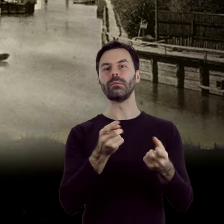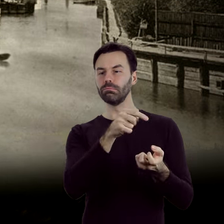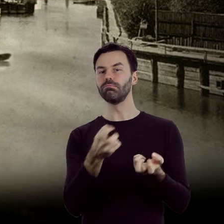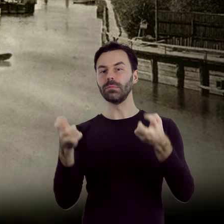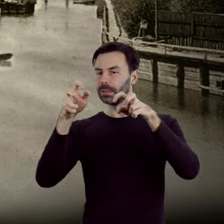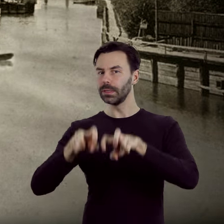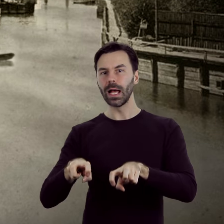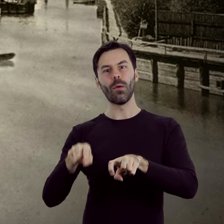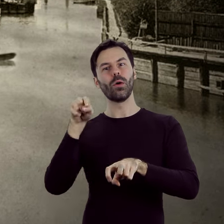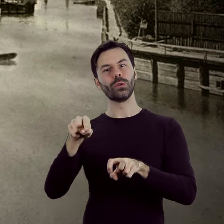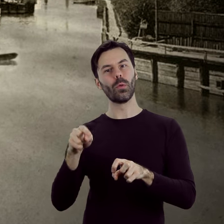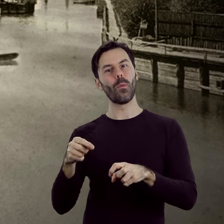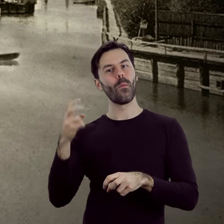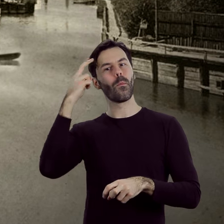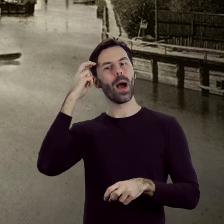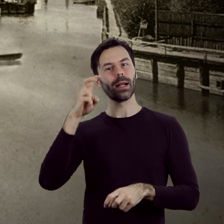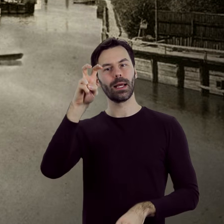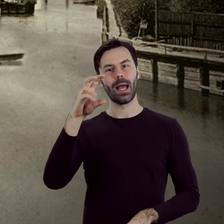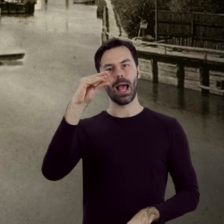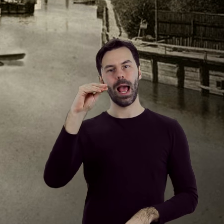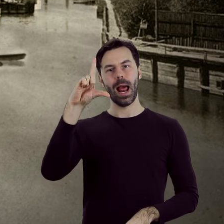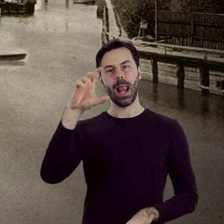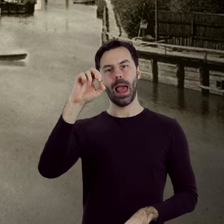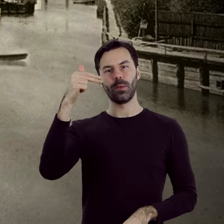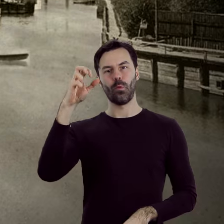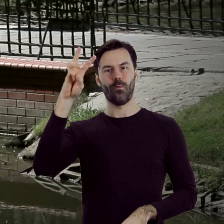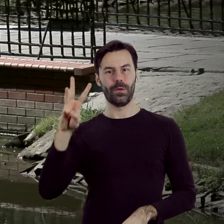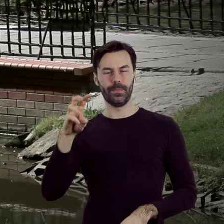pełen wszelkich atrakcji wspaniały Park Helenów.